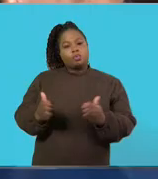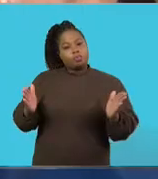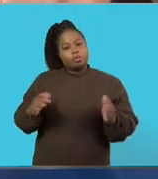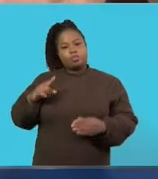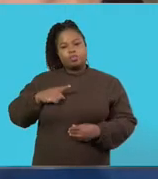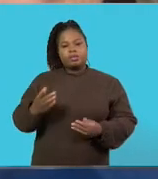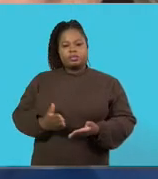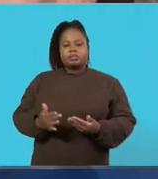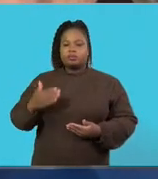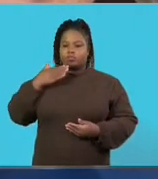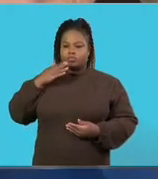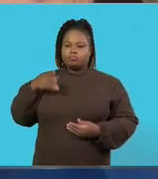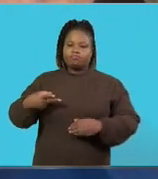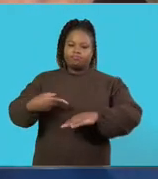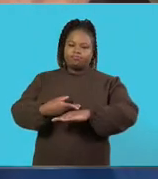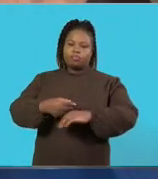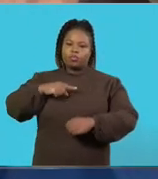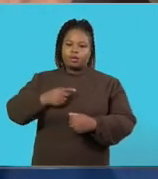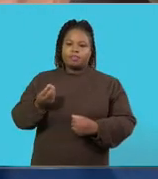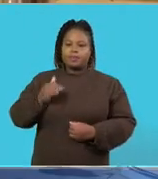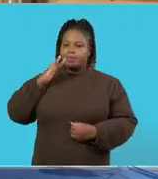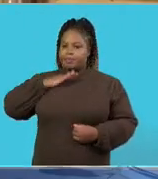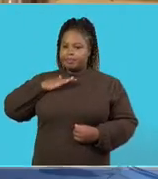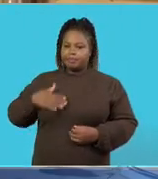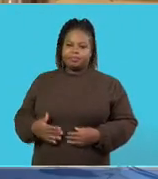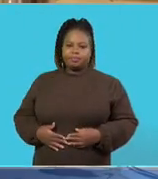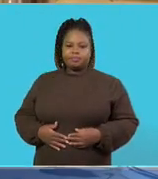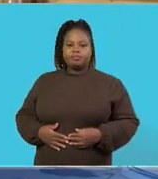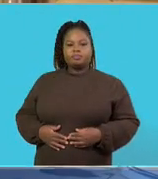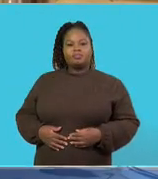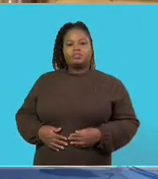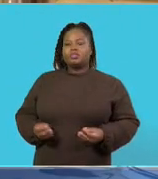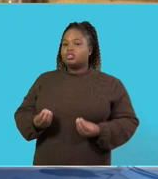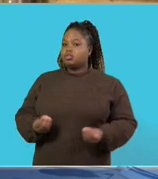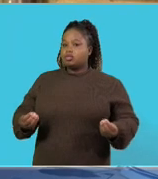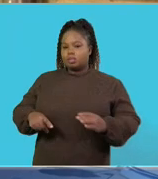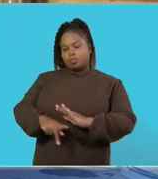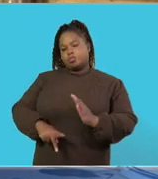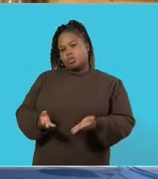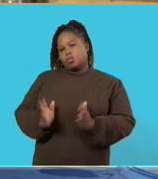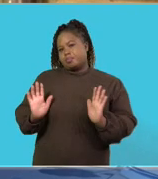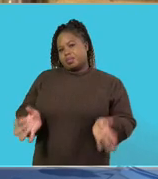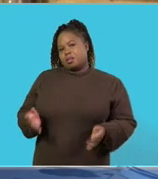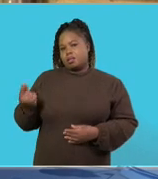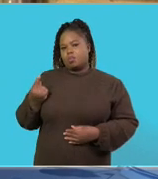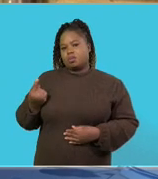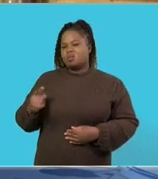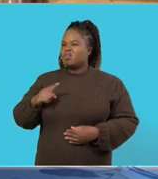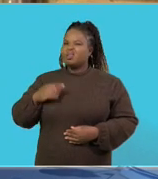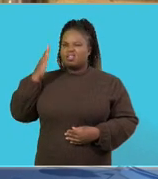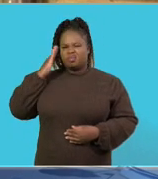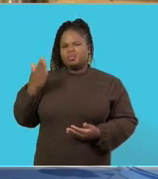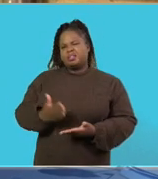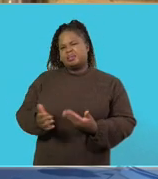kutwang meriri kgothaletsong ya bohlweki. Ba tlo kuta bana ba ba primary only because ka itse gore bomme usually ha ba na